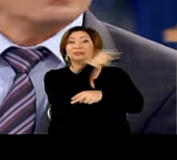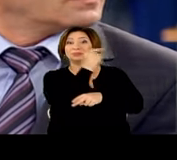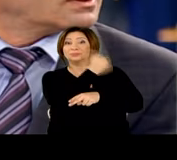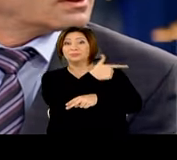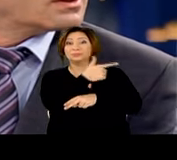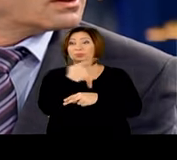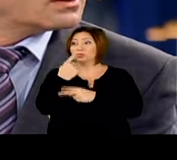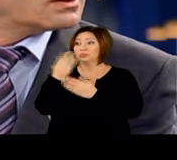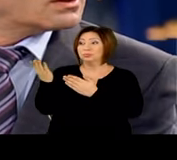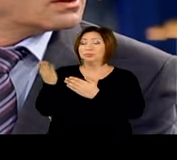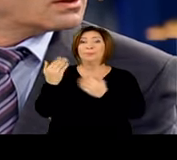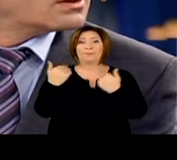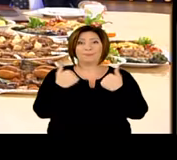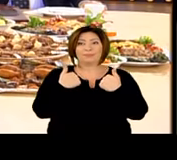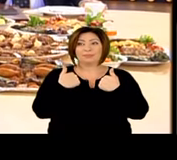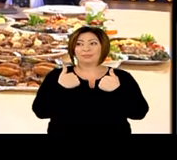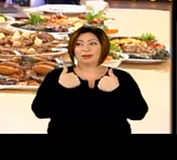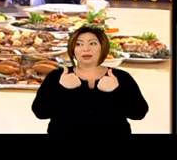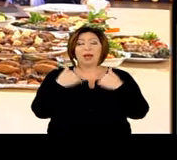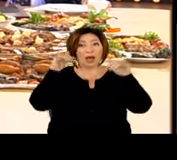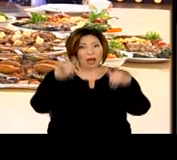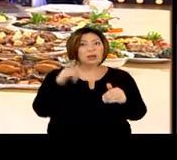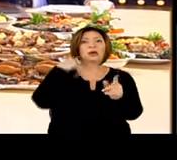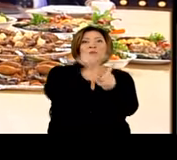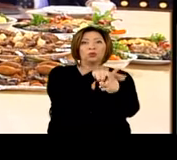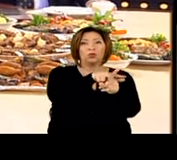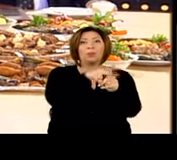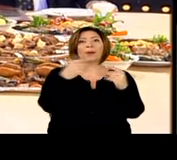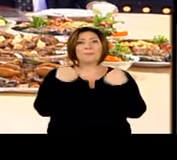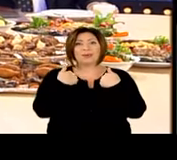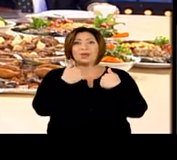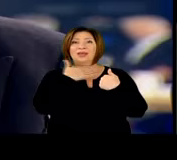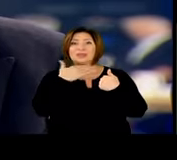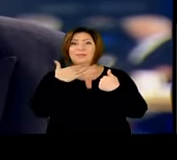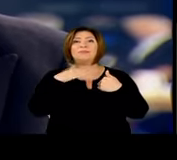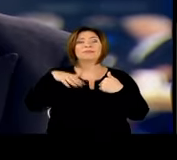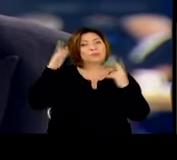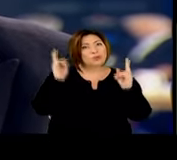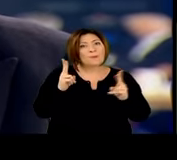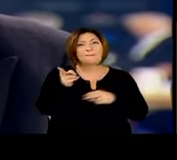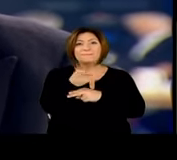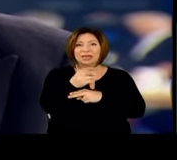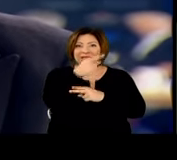tabii, konuşabilirsiniz. Ben aynen katılıyorum. Benim etlerim genelde hep